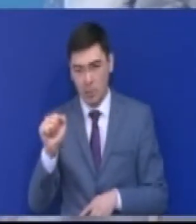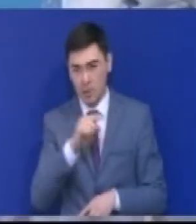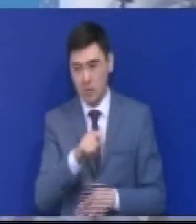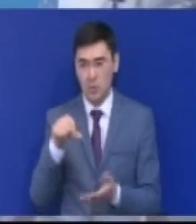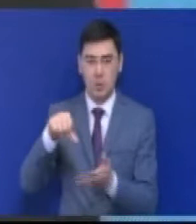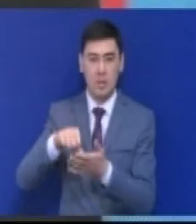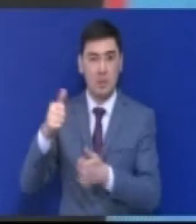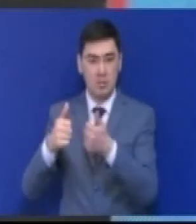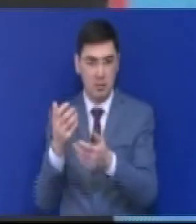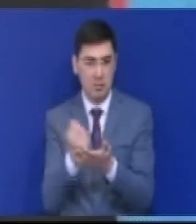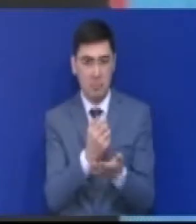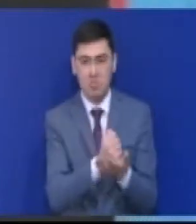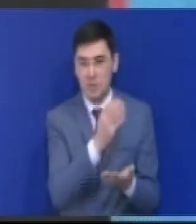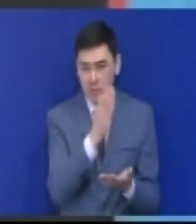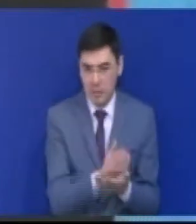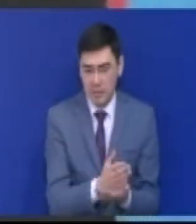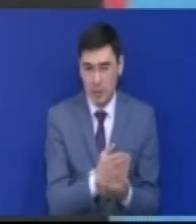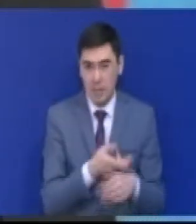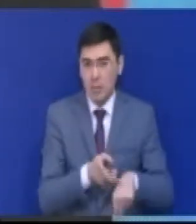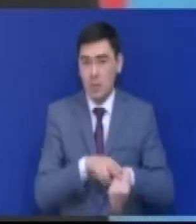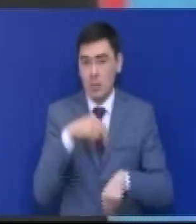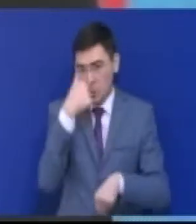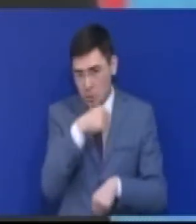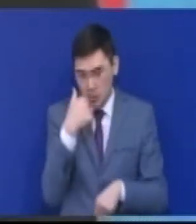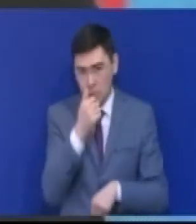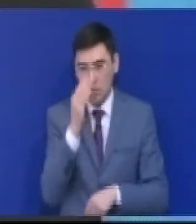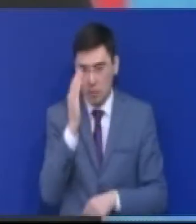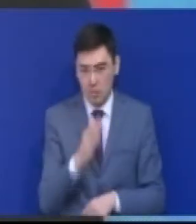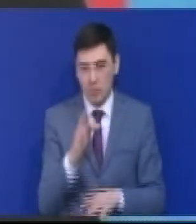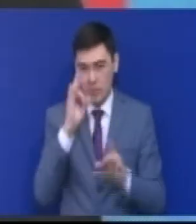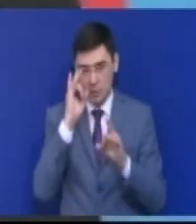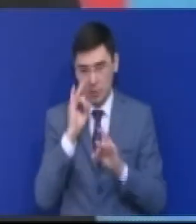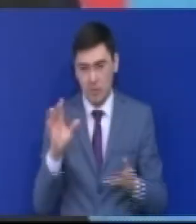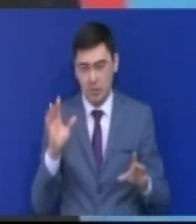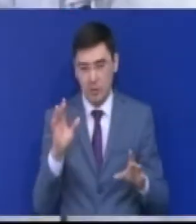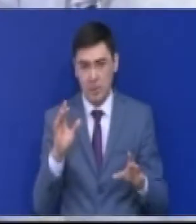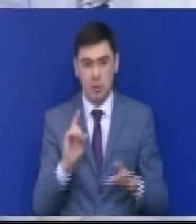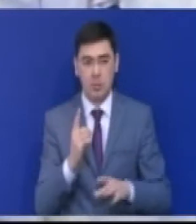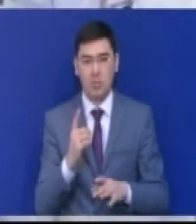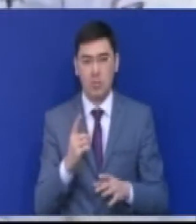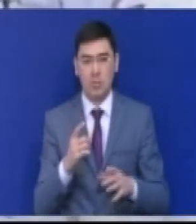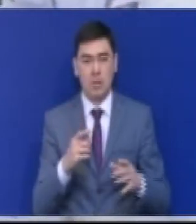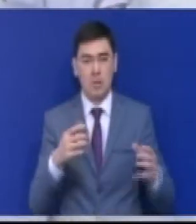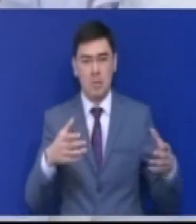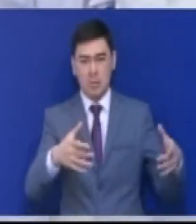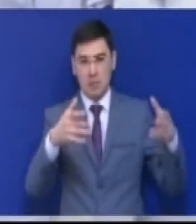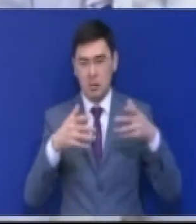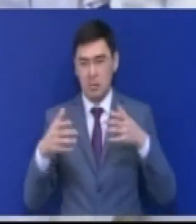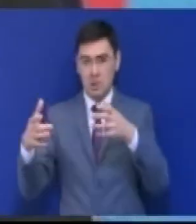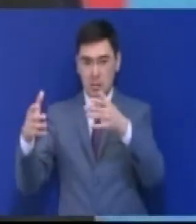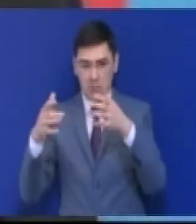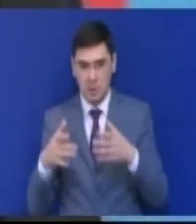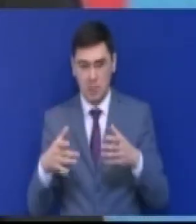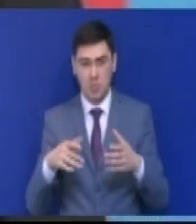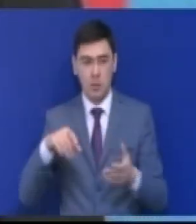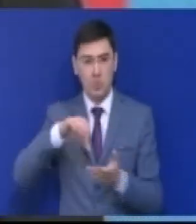В этом году у нас тоже предстоит тяжелый год, в плане соревнований тяжелого, очень много будет чемпионатов. Несколько